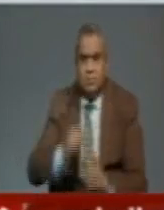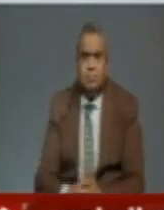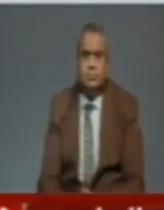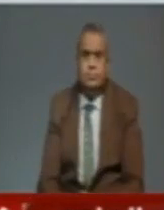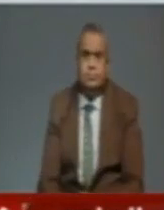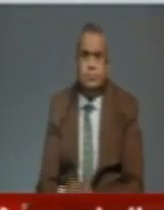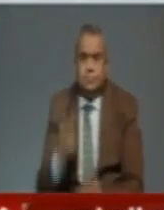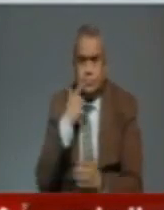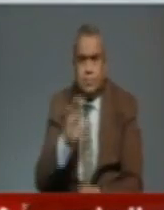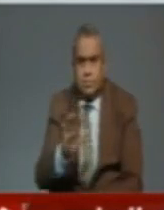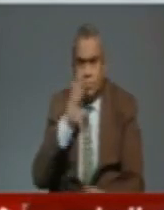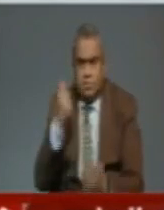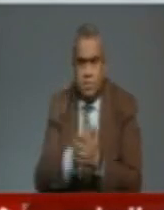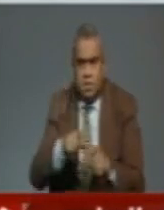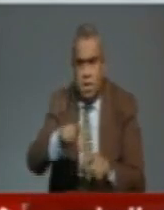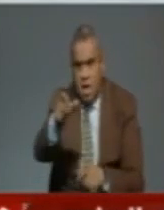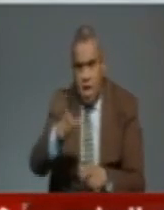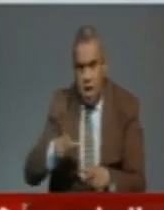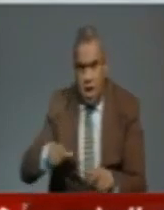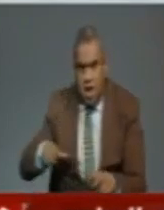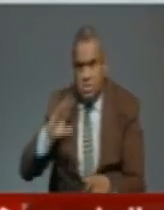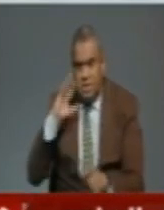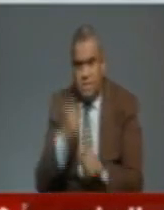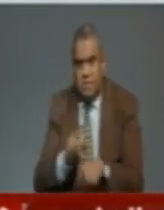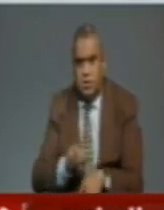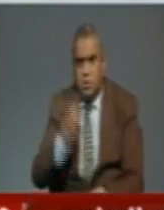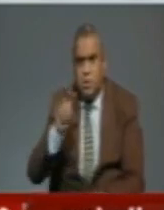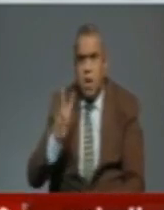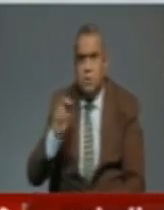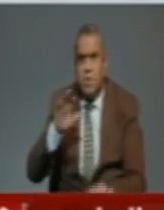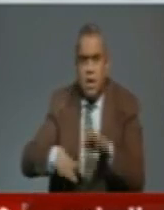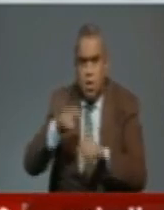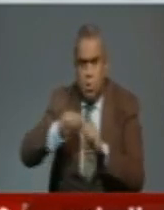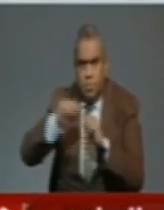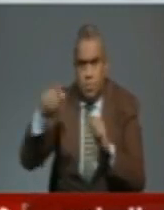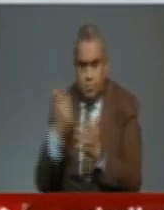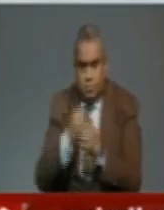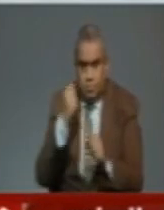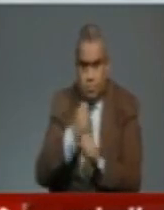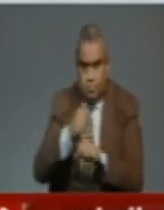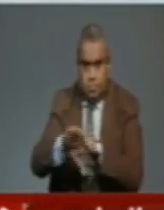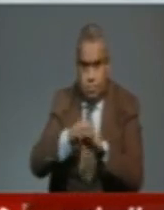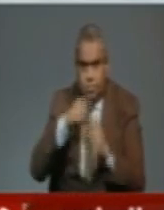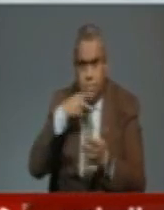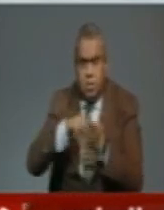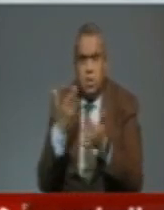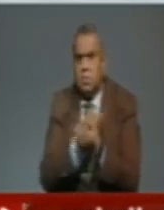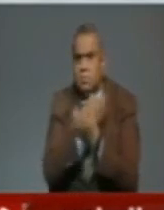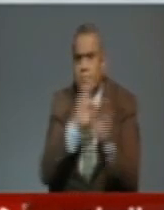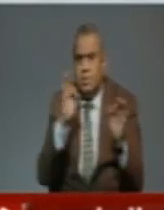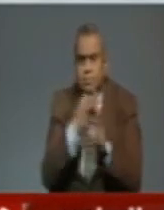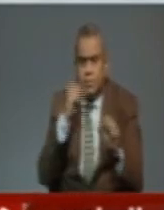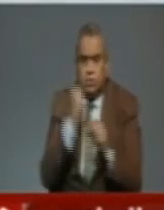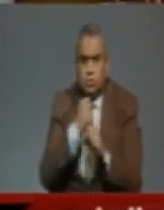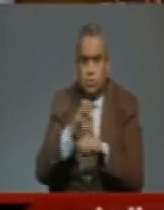شكل الارصفه، ده رصيف الحاويات 970 متر جاهز بفنادره بشمعات رباطه بكل حاجه بالارض وراه